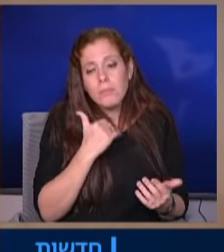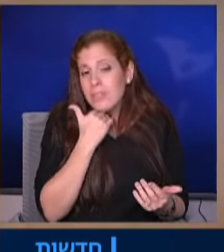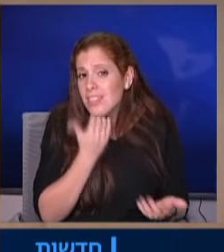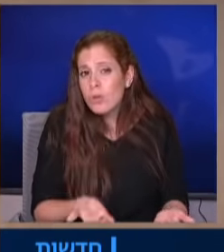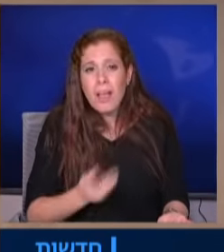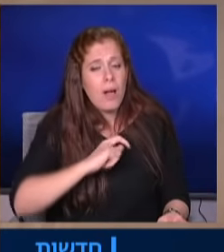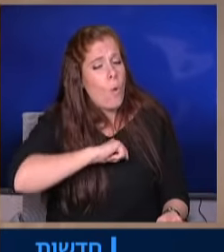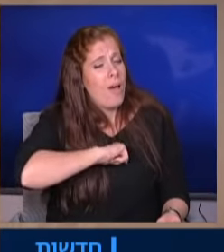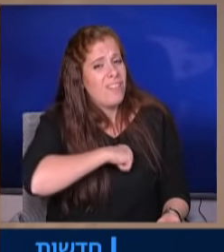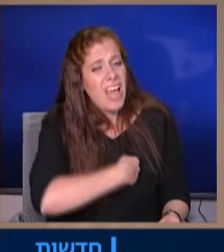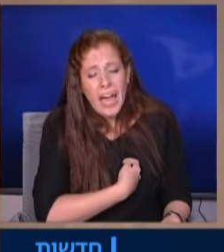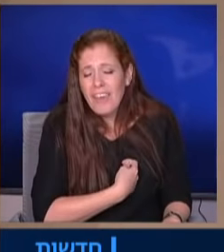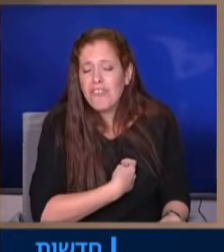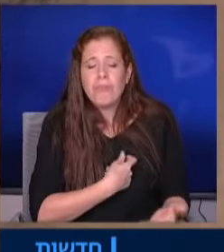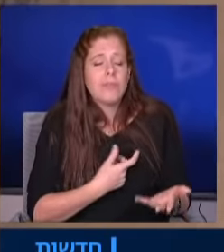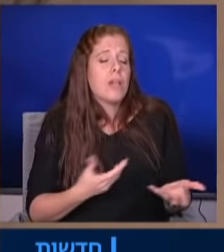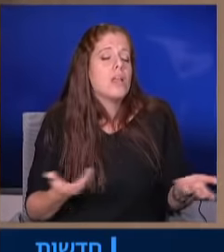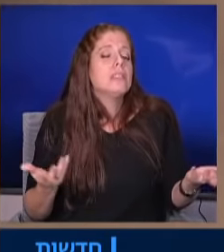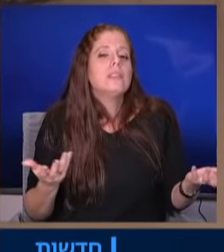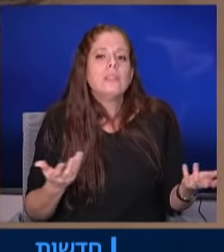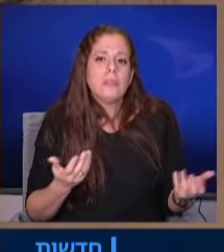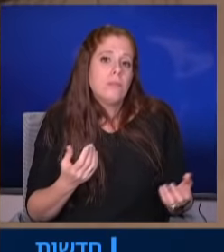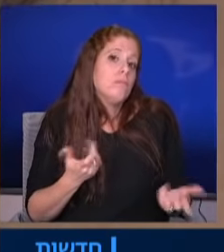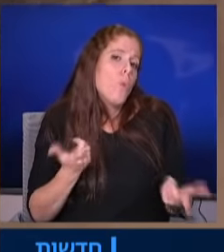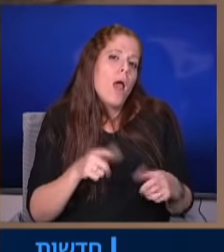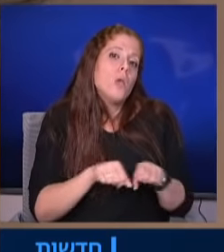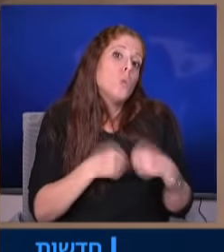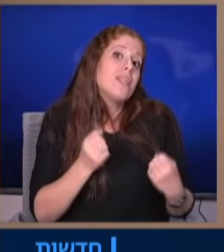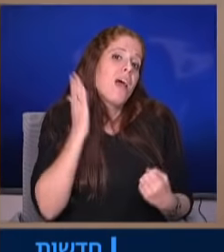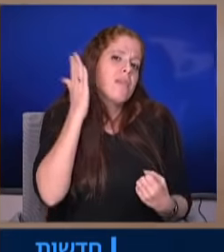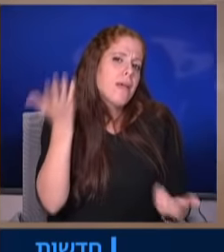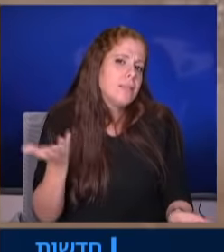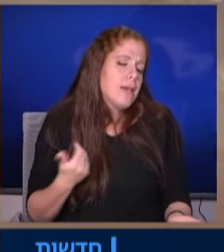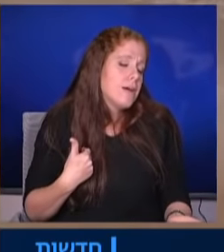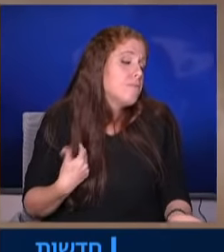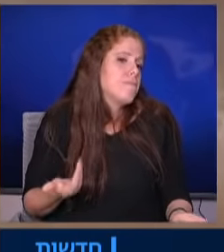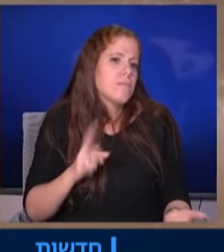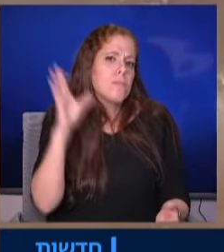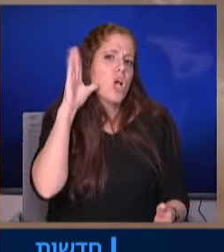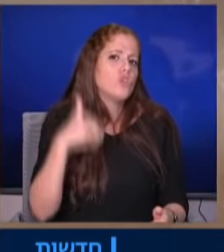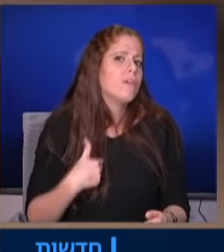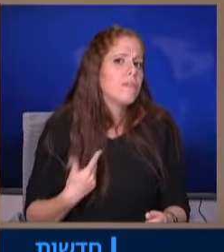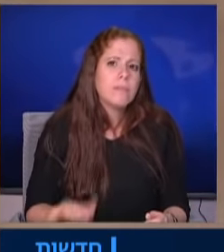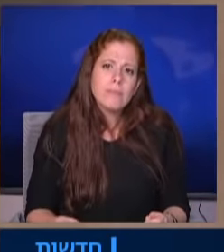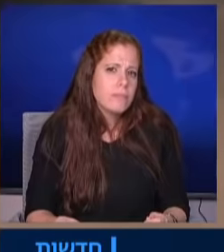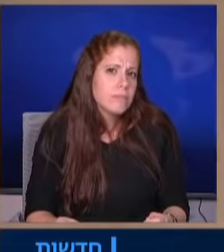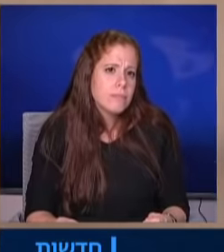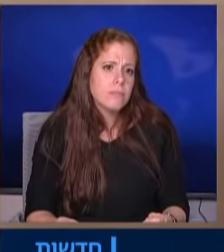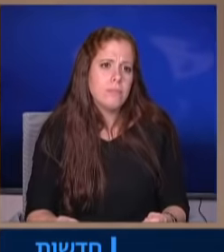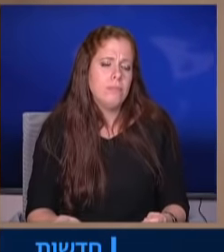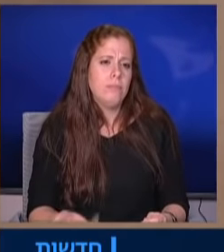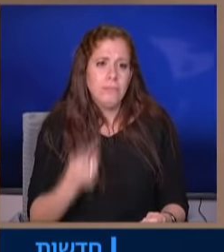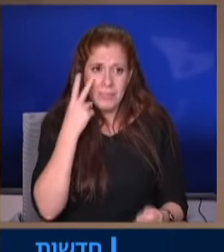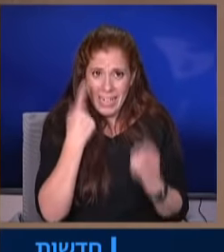יכאיב, זה יעשה יותר אולי נזק אפילו. מי יקשיב לקול שלי? תראי, הדמעות